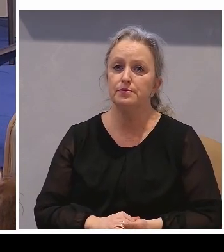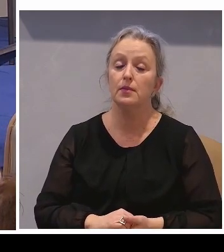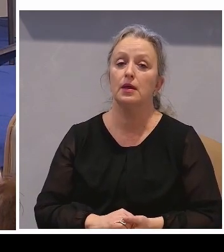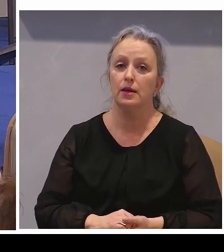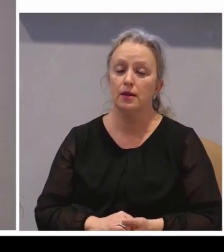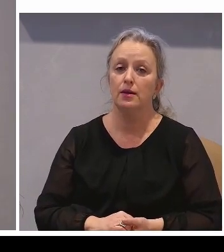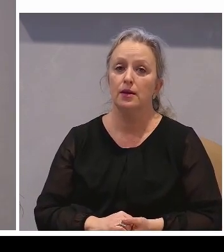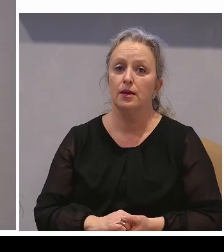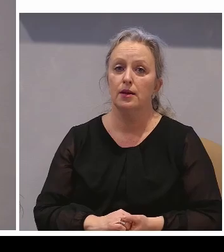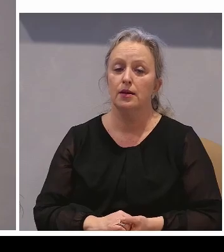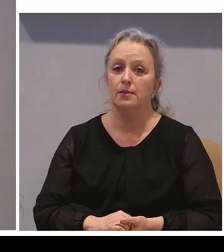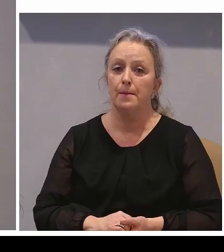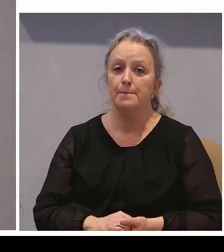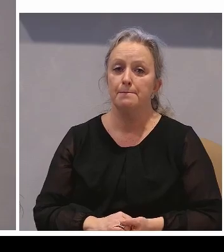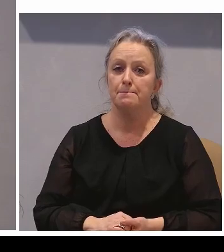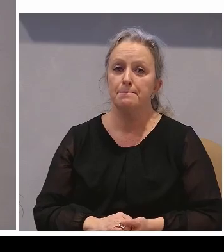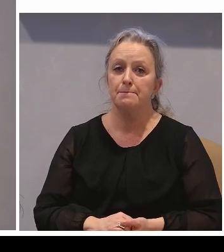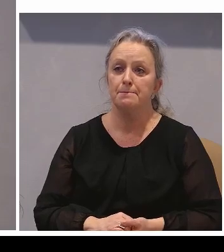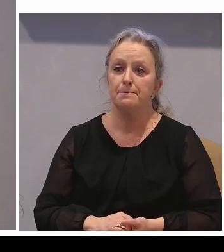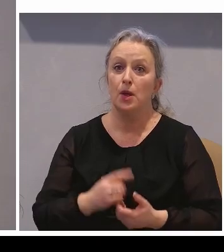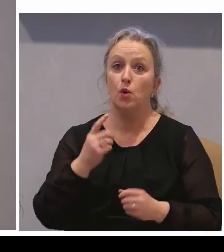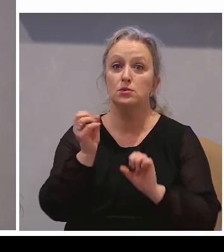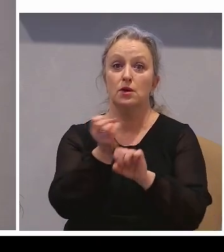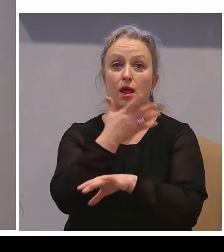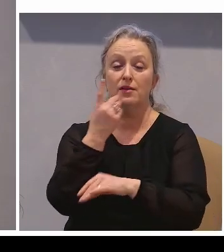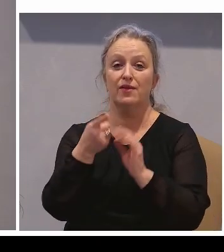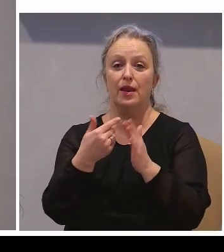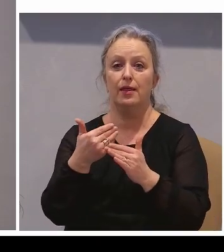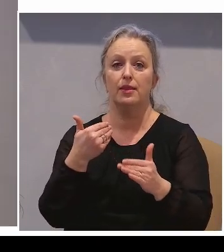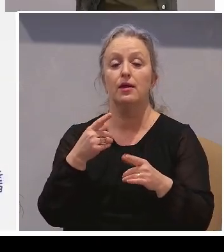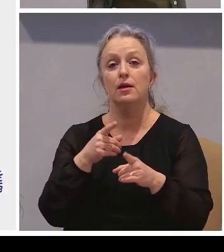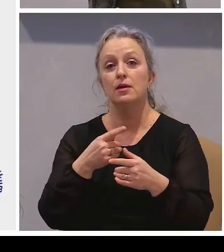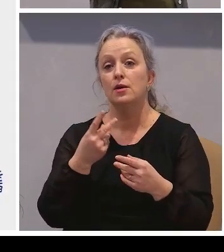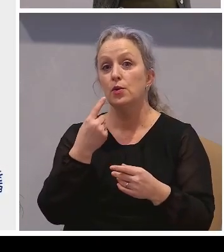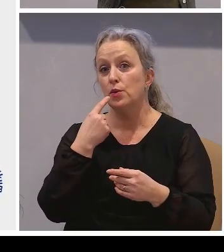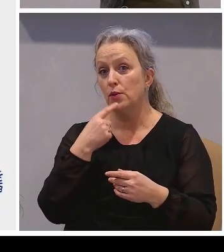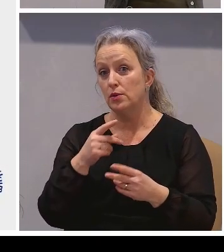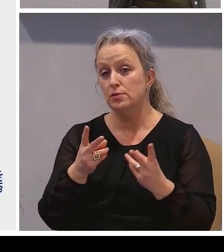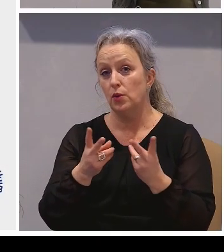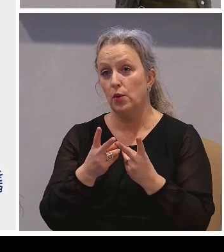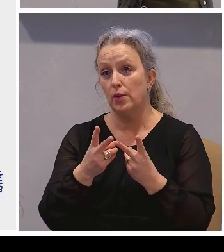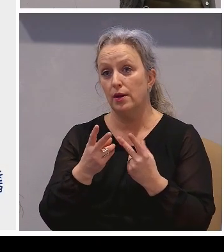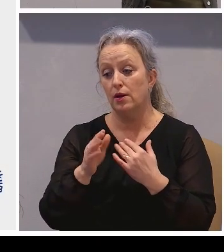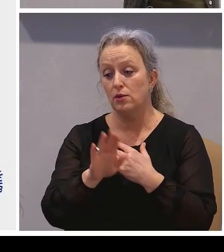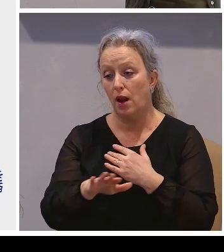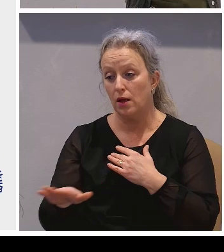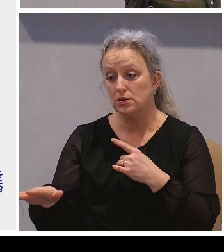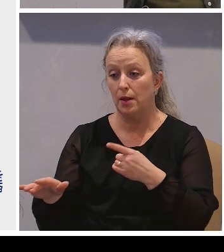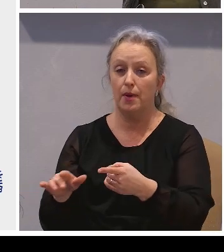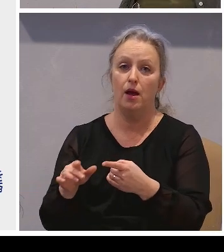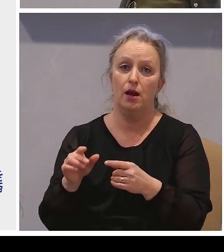Ahah, siin lihtsalt üks slaid veel ennem, nagu ma ütlesin, et tegemist on siis ravimiga, mis on laste peal proovitud